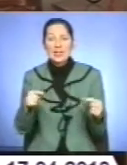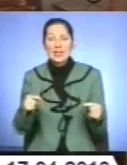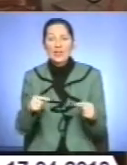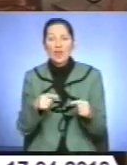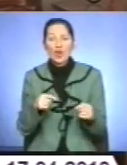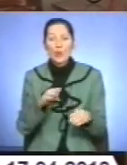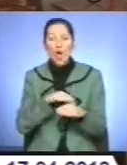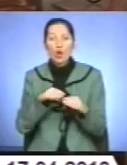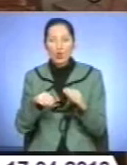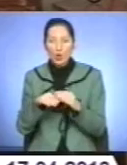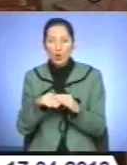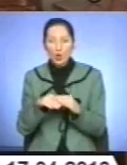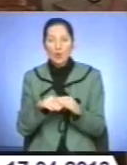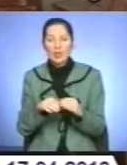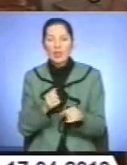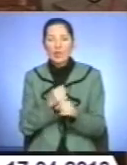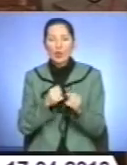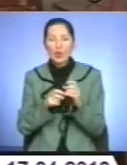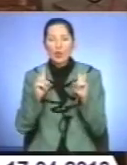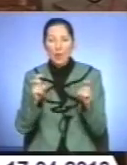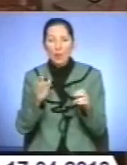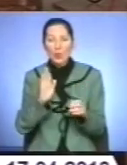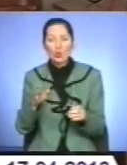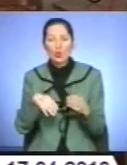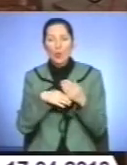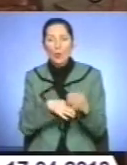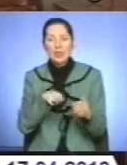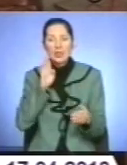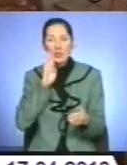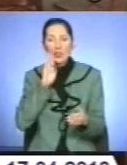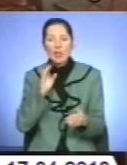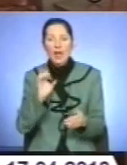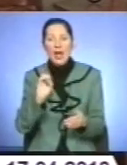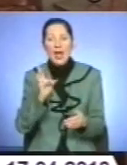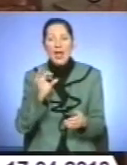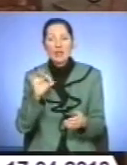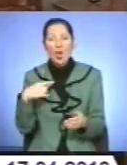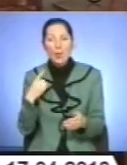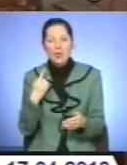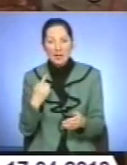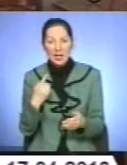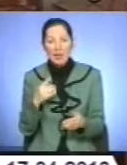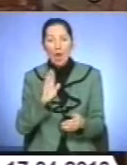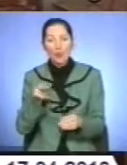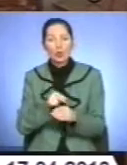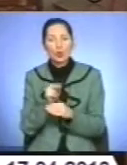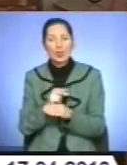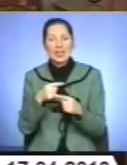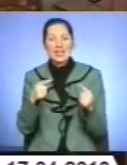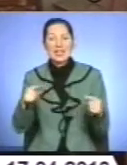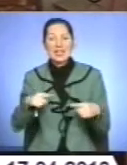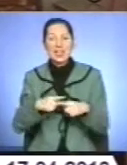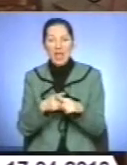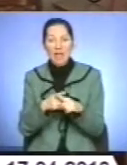на великодню тематику. От, нам в цьому будуть допомагати дівчата з етномайстерні Арт-Колесо, от, і вони будуть вчитися різні техніки,